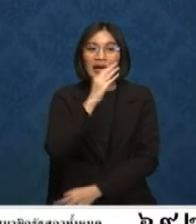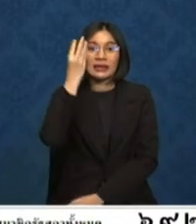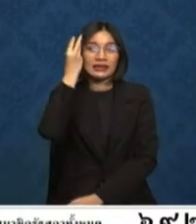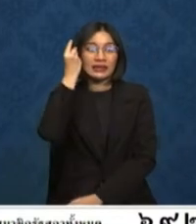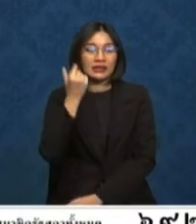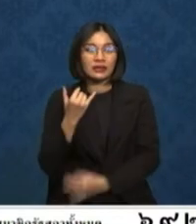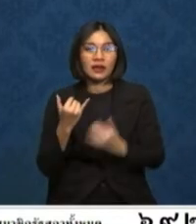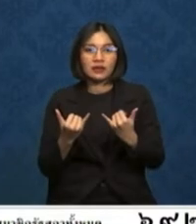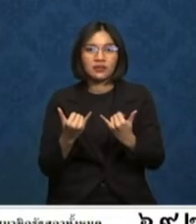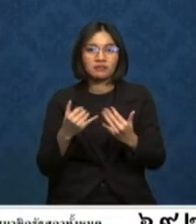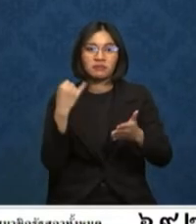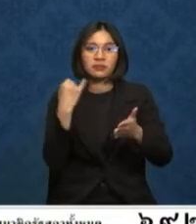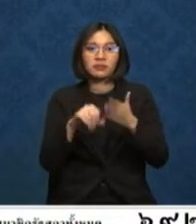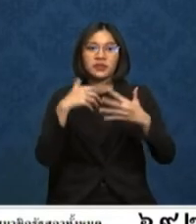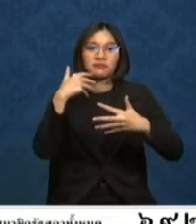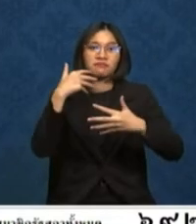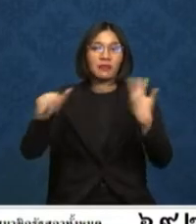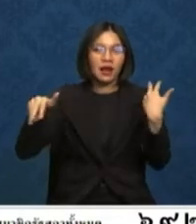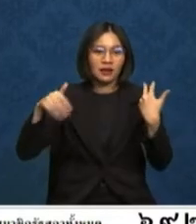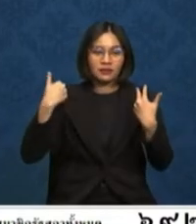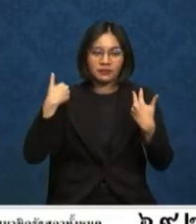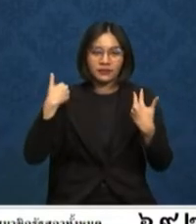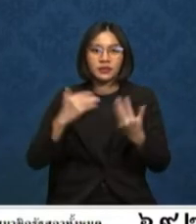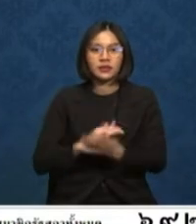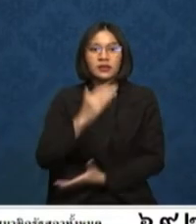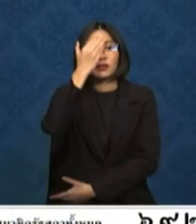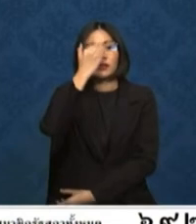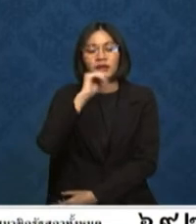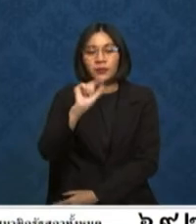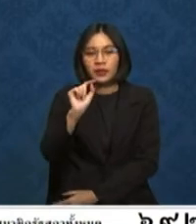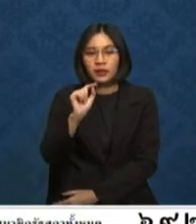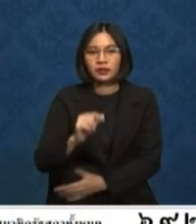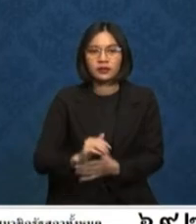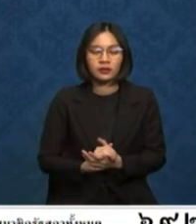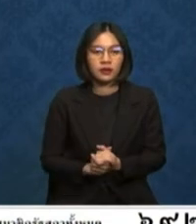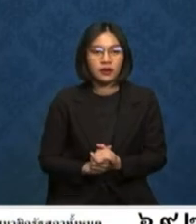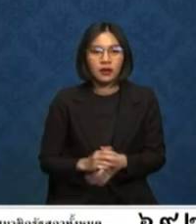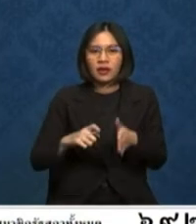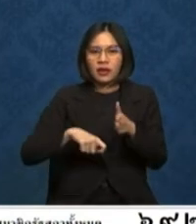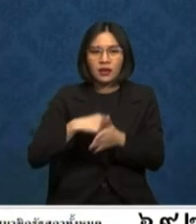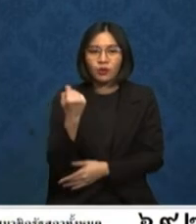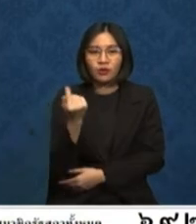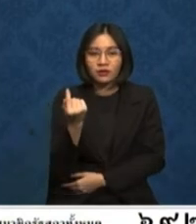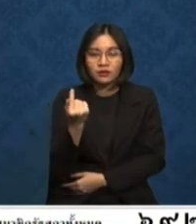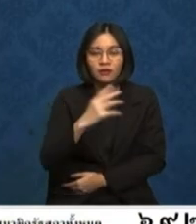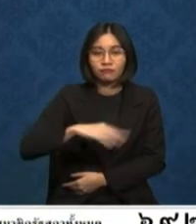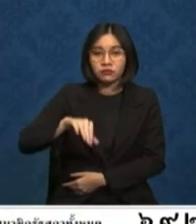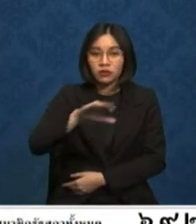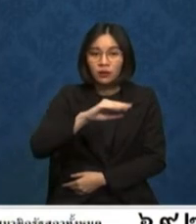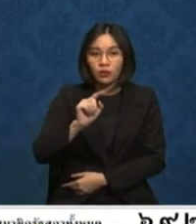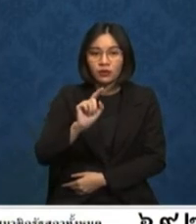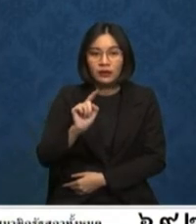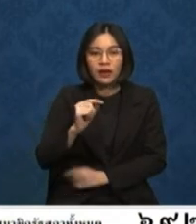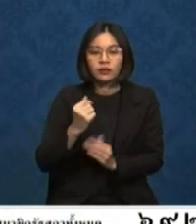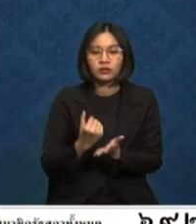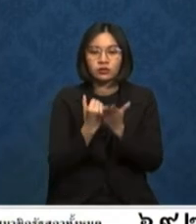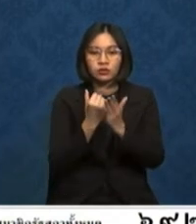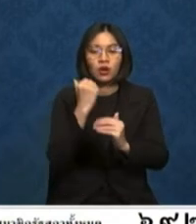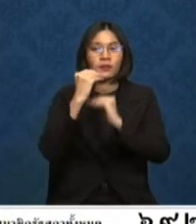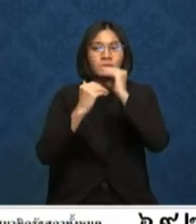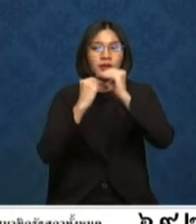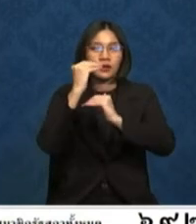เนี่ยผิดเรื่องผิดราวไปหมดเลยนะคะเพราะว่าเหตุผลเดียวที่ท่านสามารถที่จะ